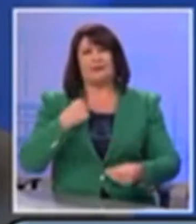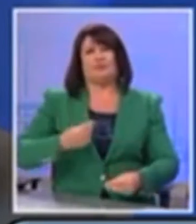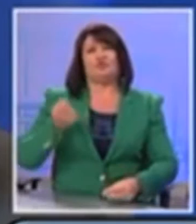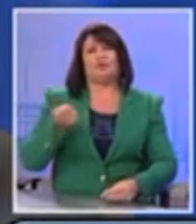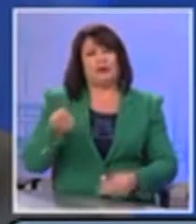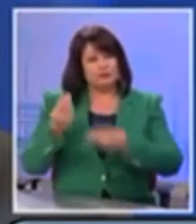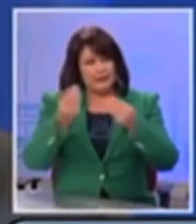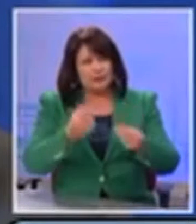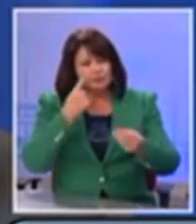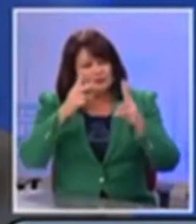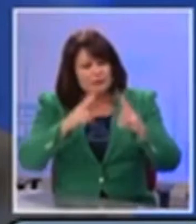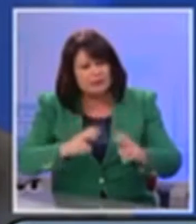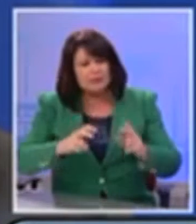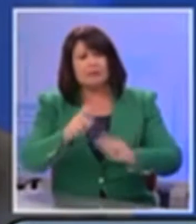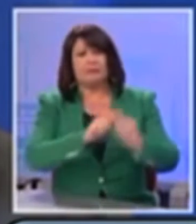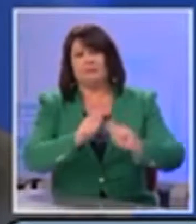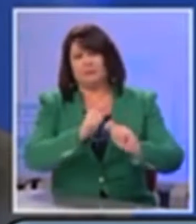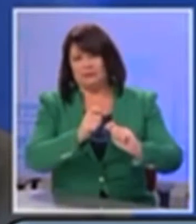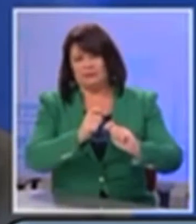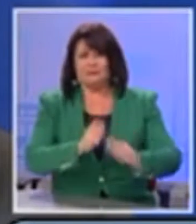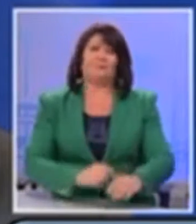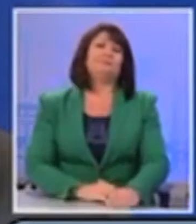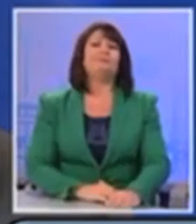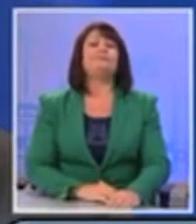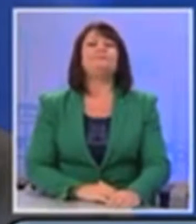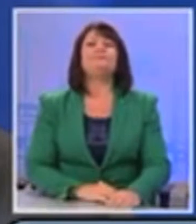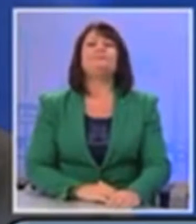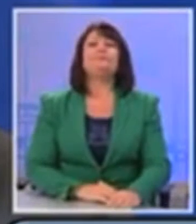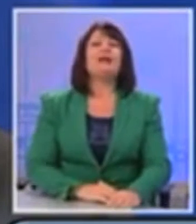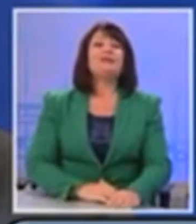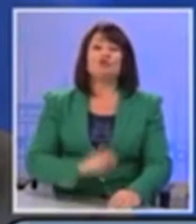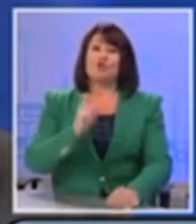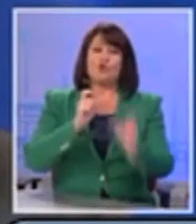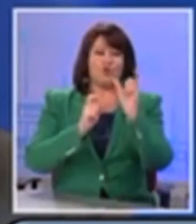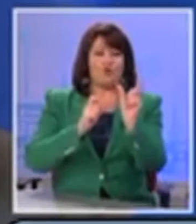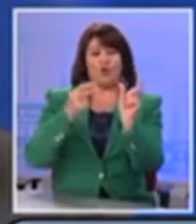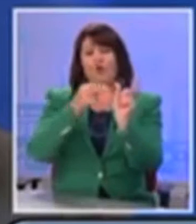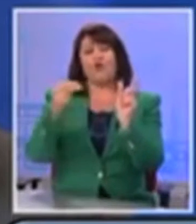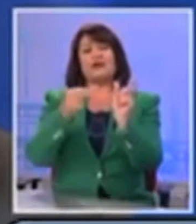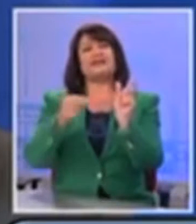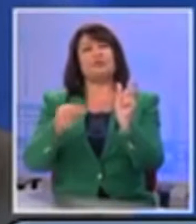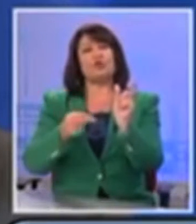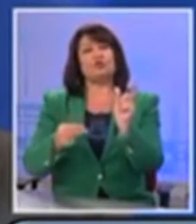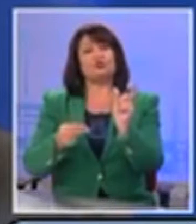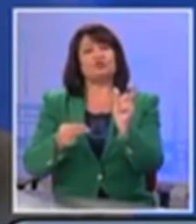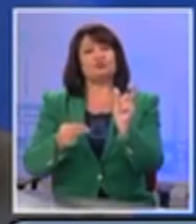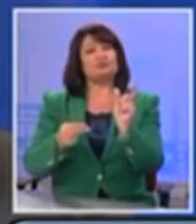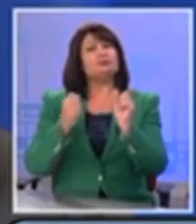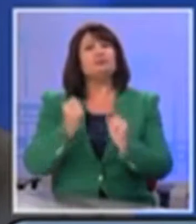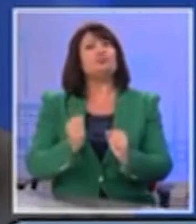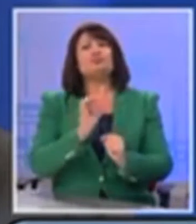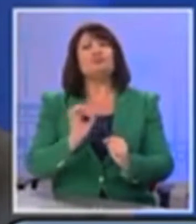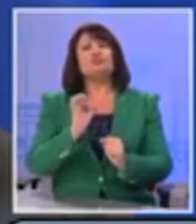définitions qui sont basées sur des critères reconnus